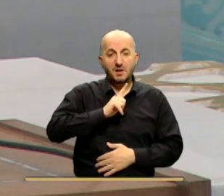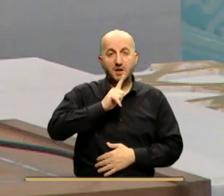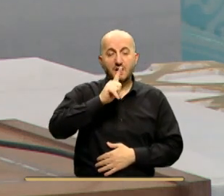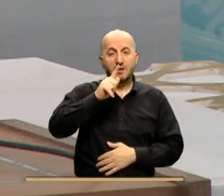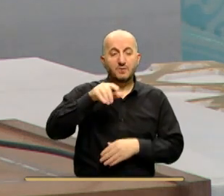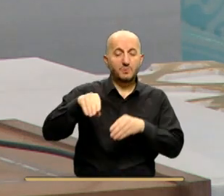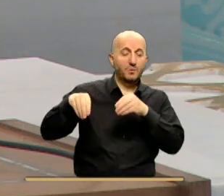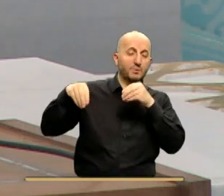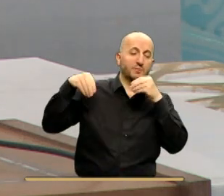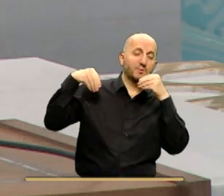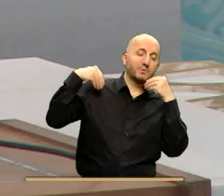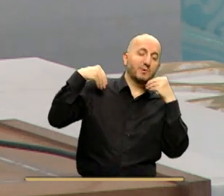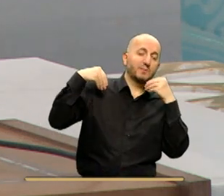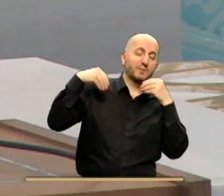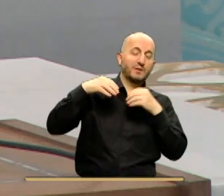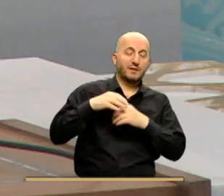ertüsüne bürünen,